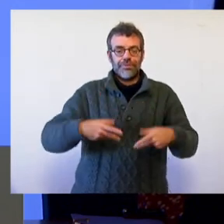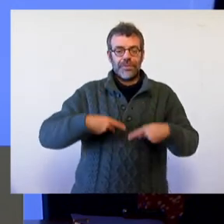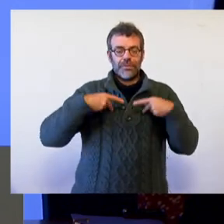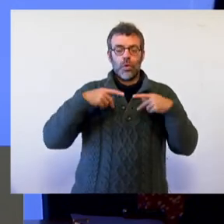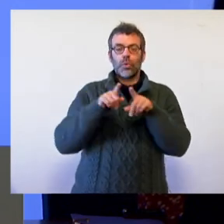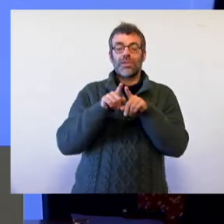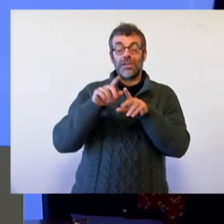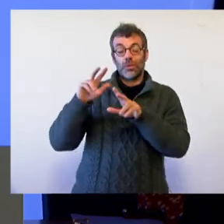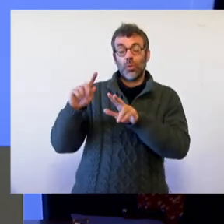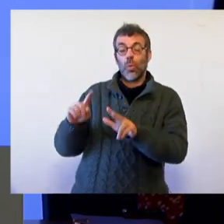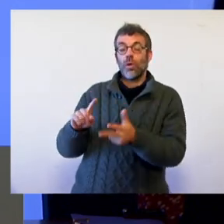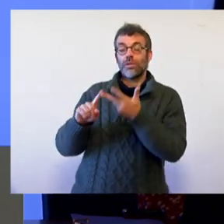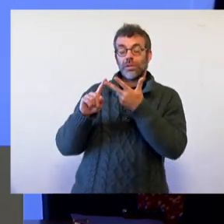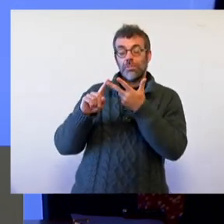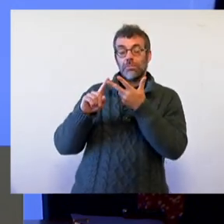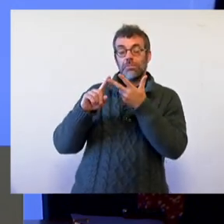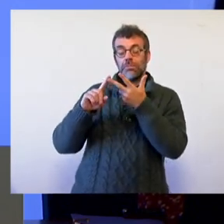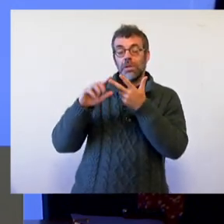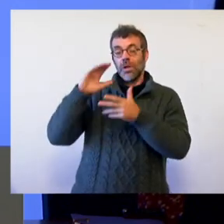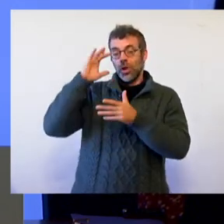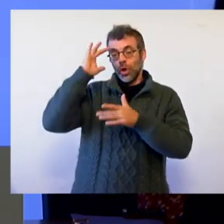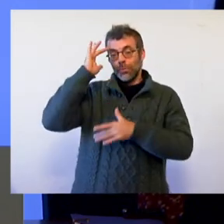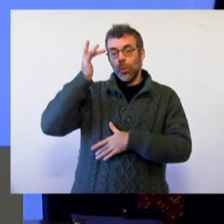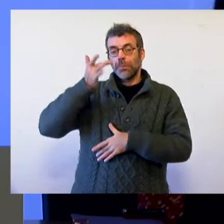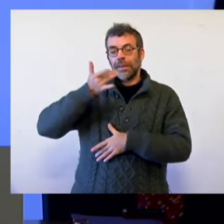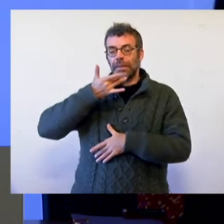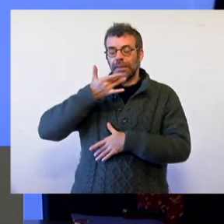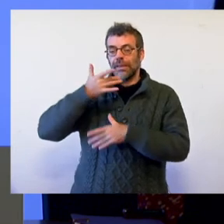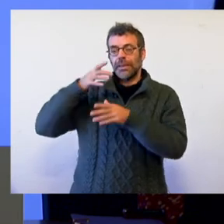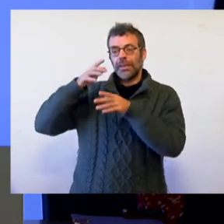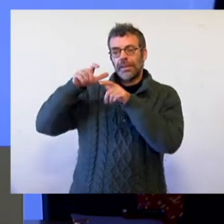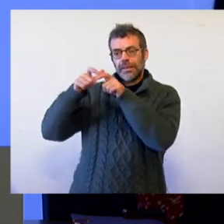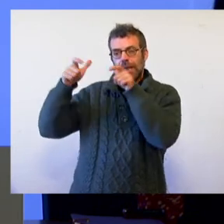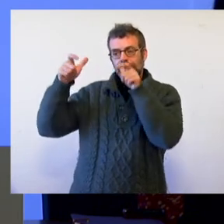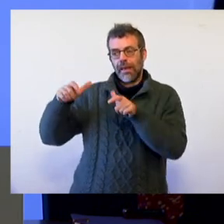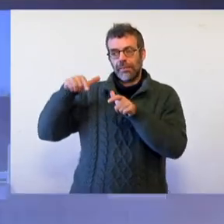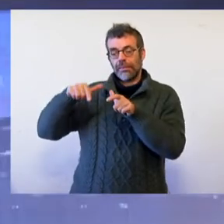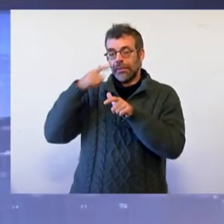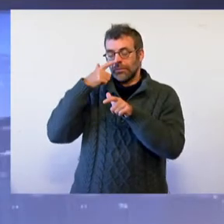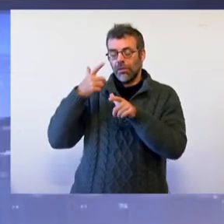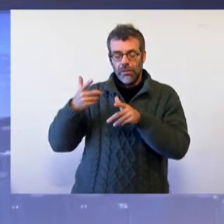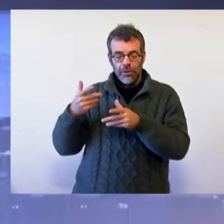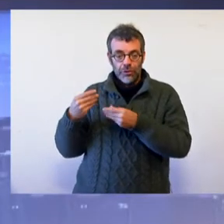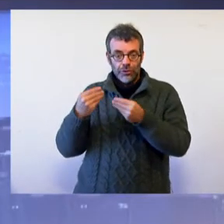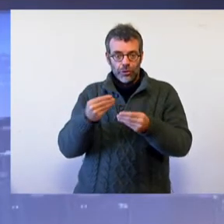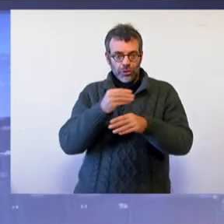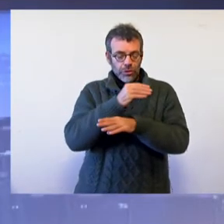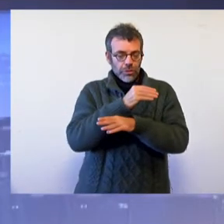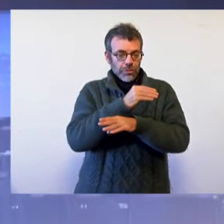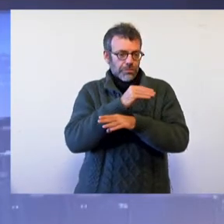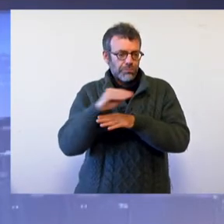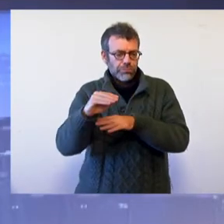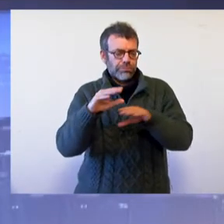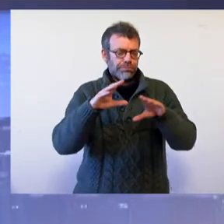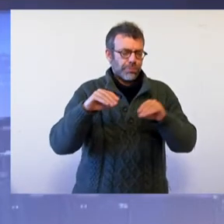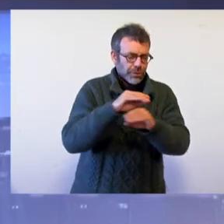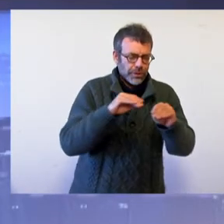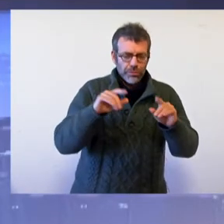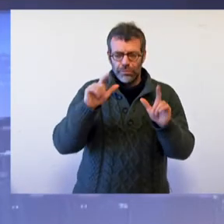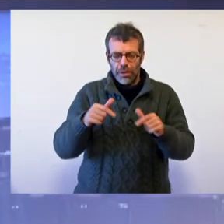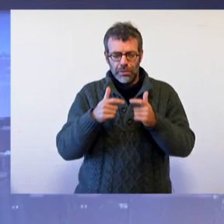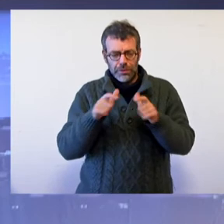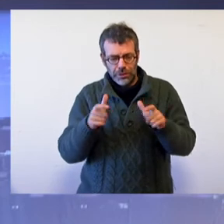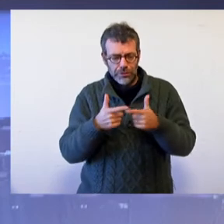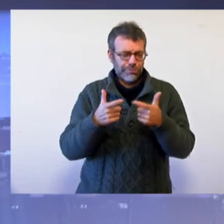ville, et donc qui va renforcer la protection des populations. C'est un élément important. Il y aura à proximité la cité de l'alimentation